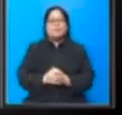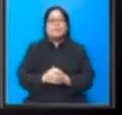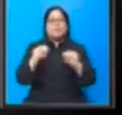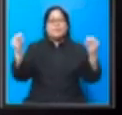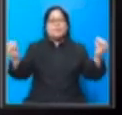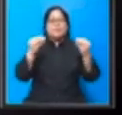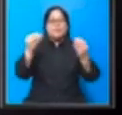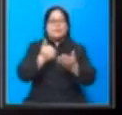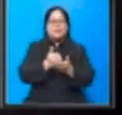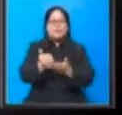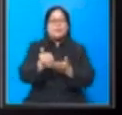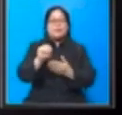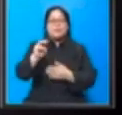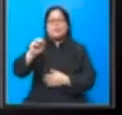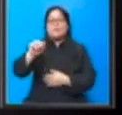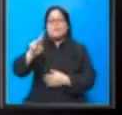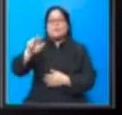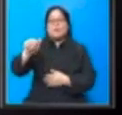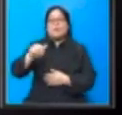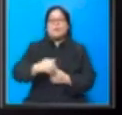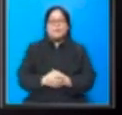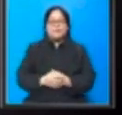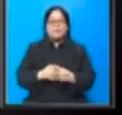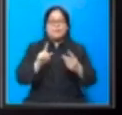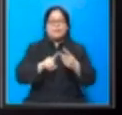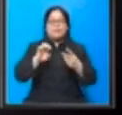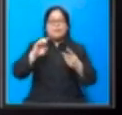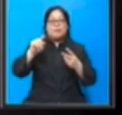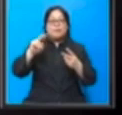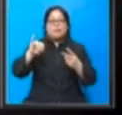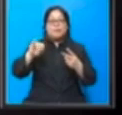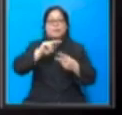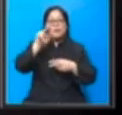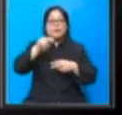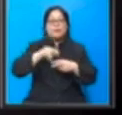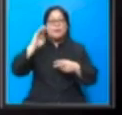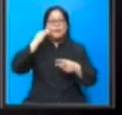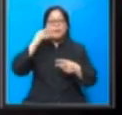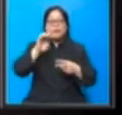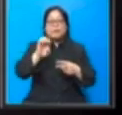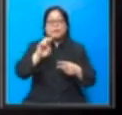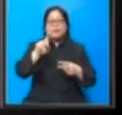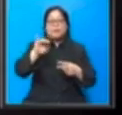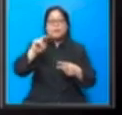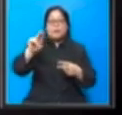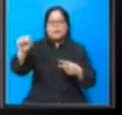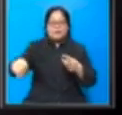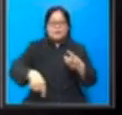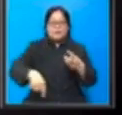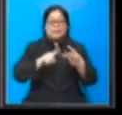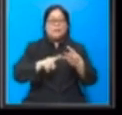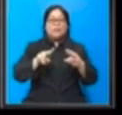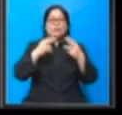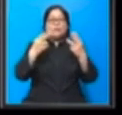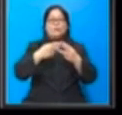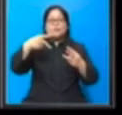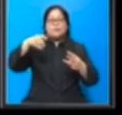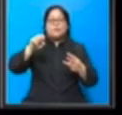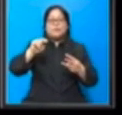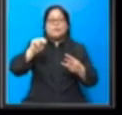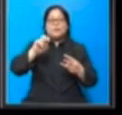majelis amanah rakyat atau marah equity nasional berhad atau ekuinas unit peneraju